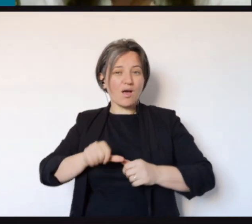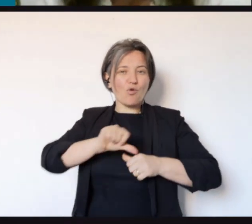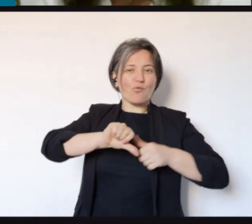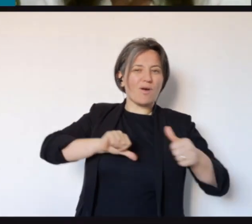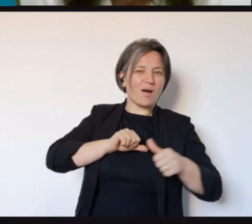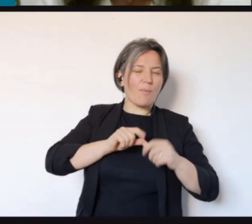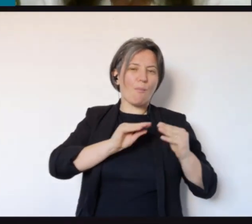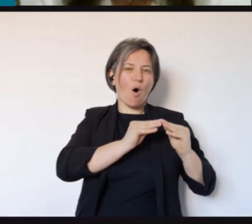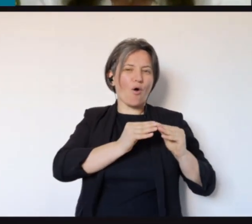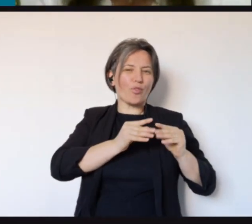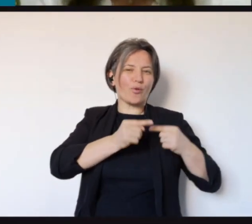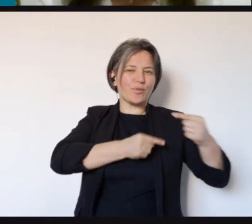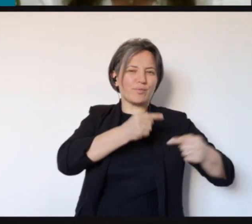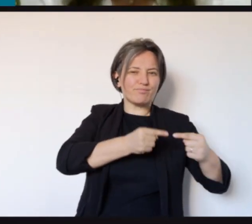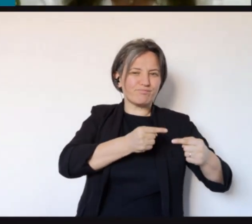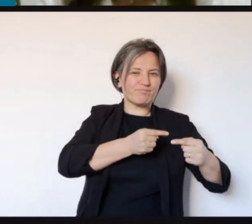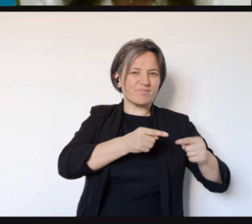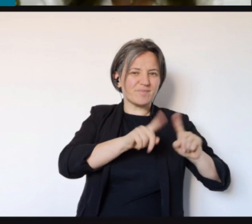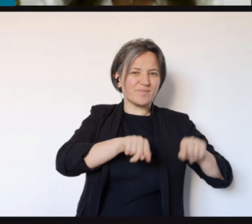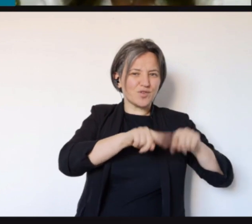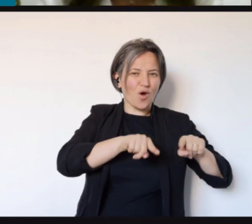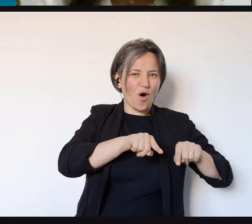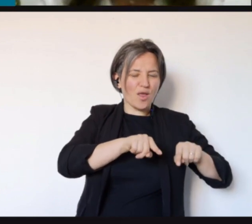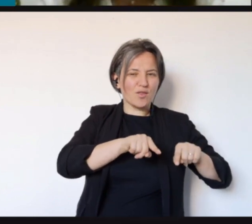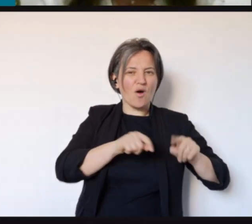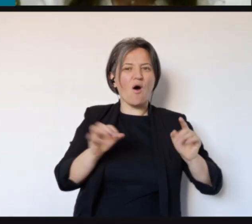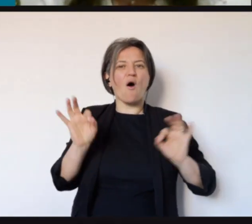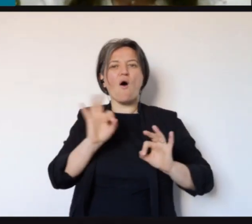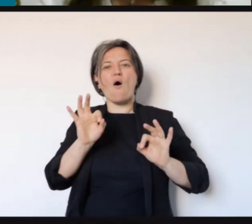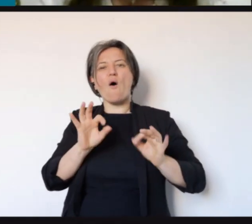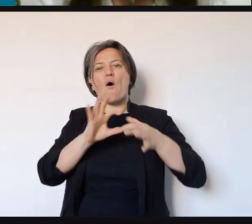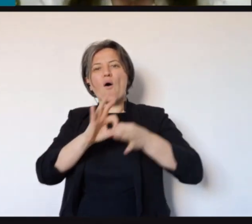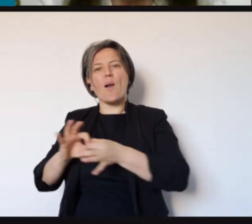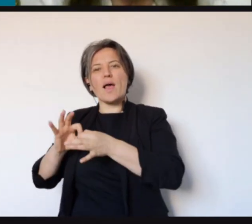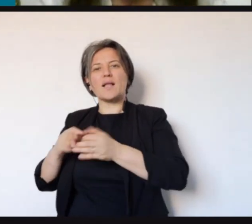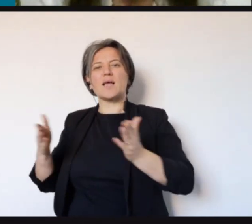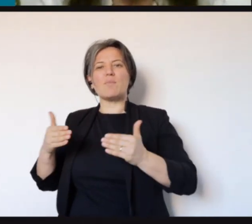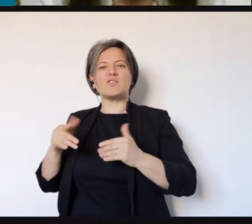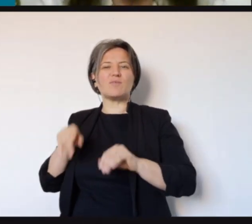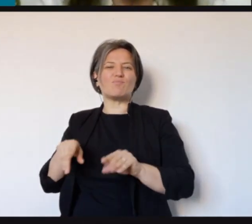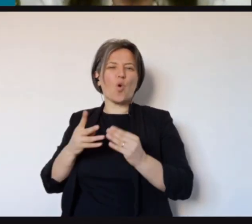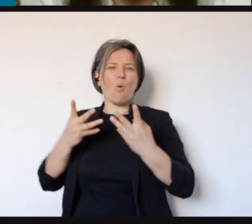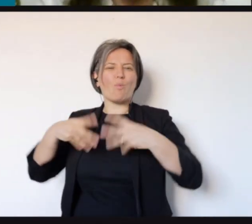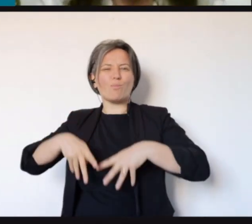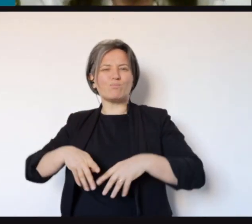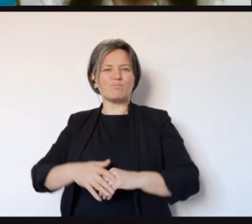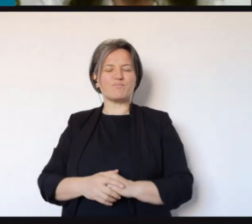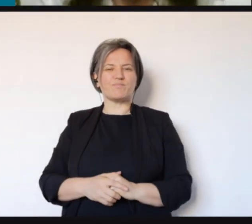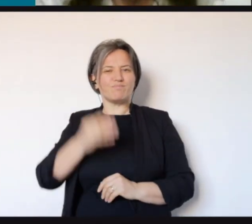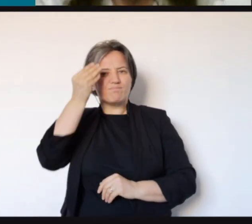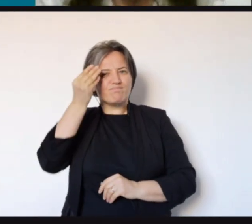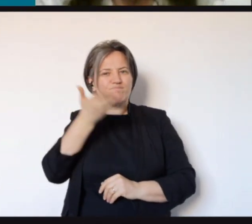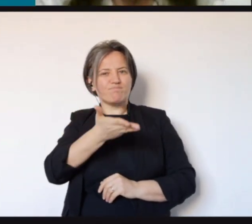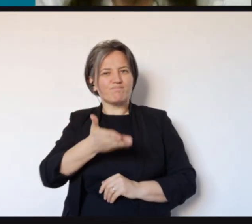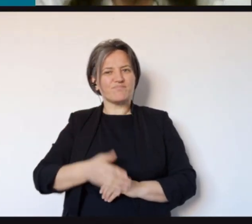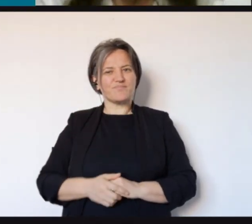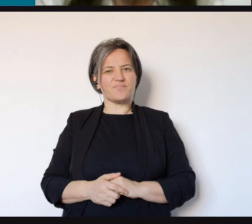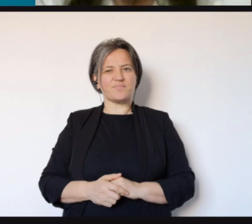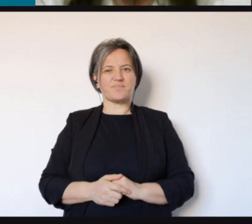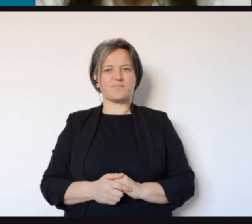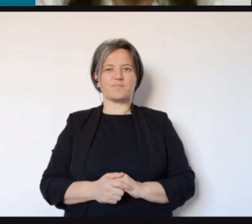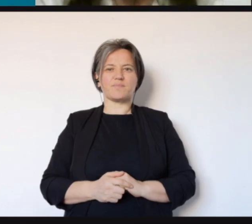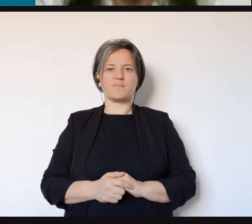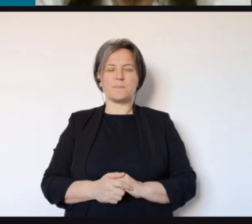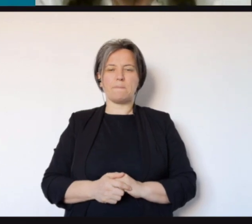modalità tradizionali, oppure rimarrà legato all'emergenza?